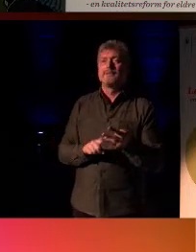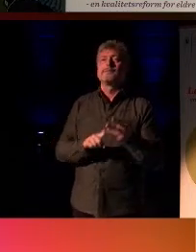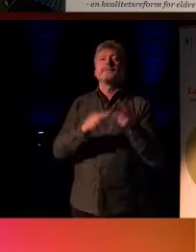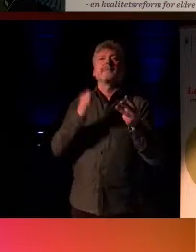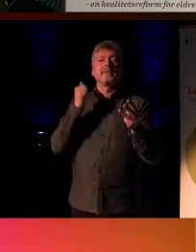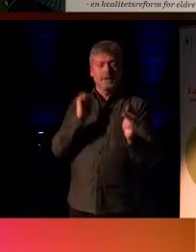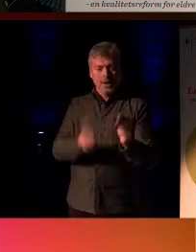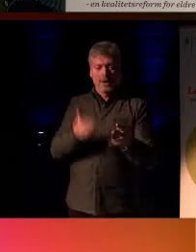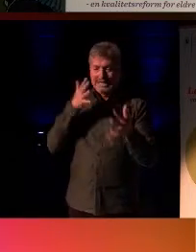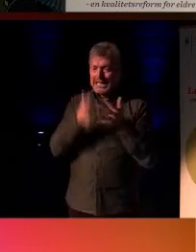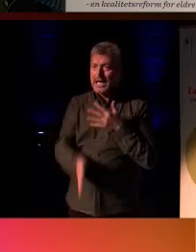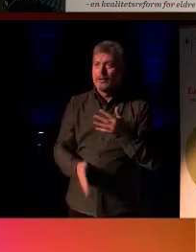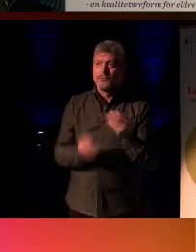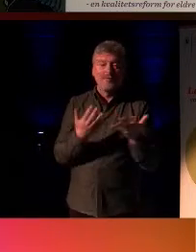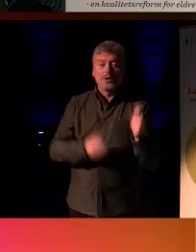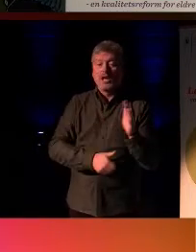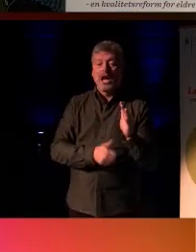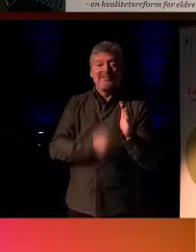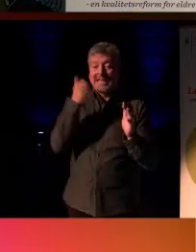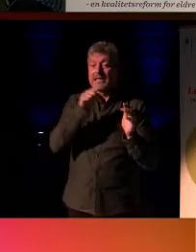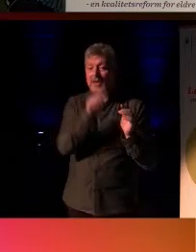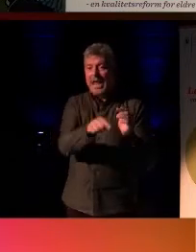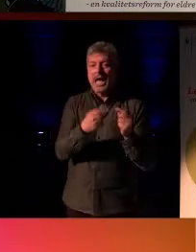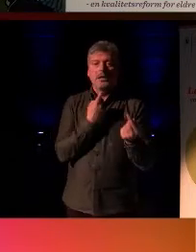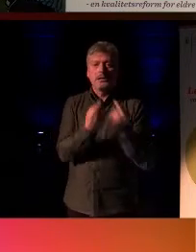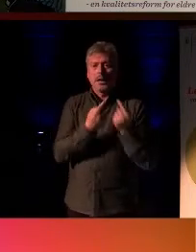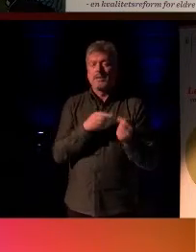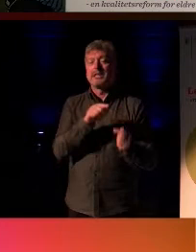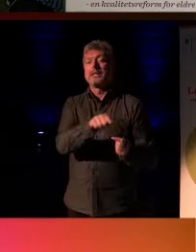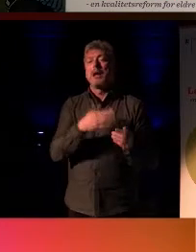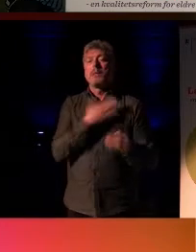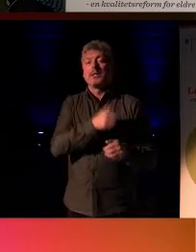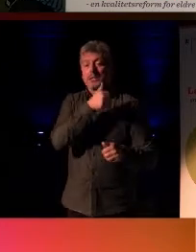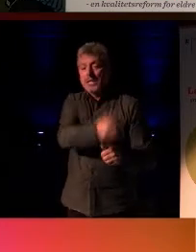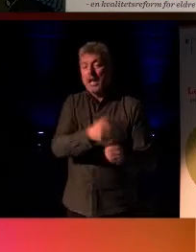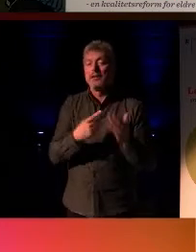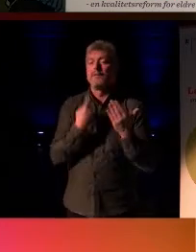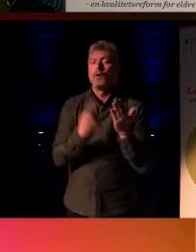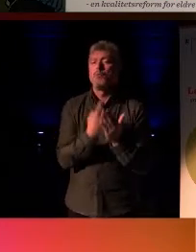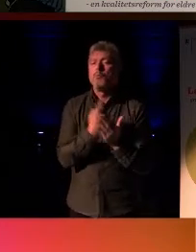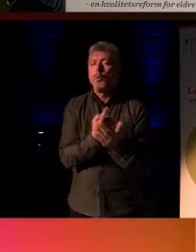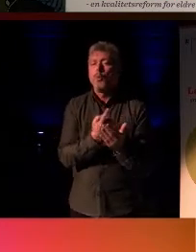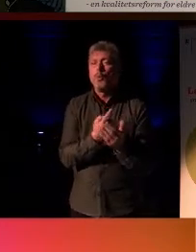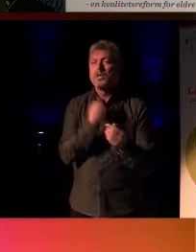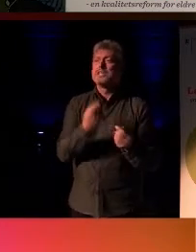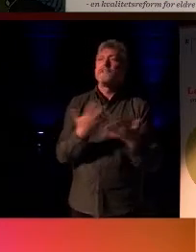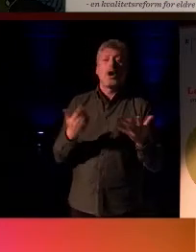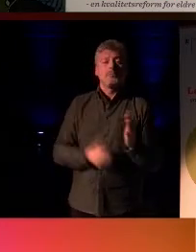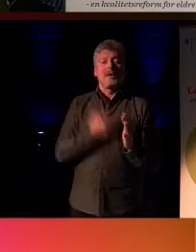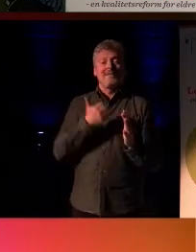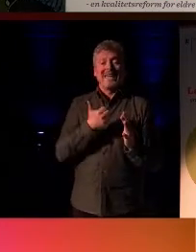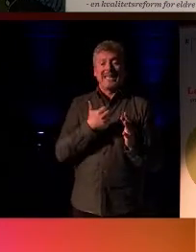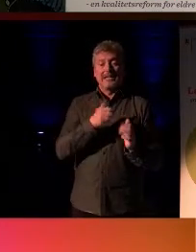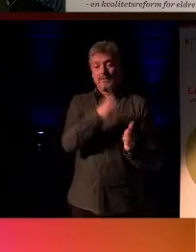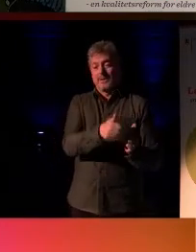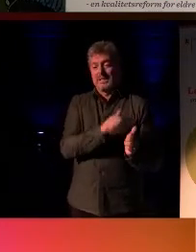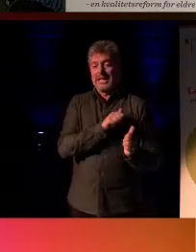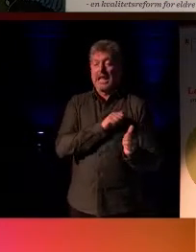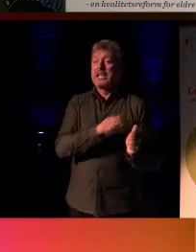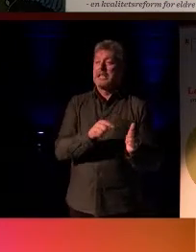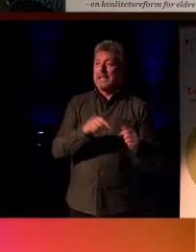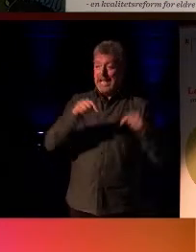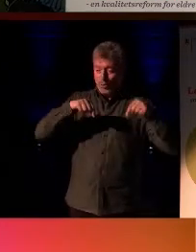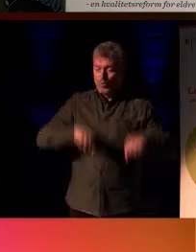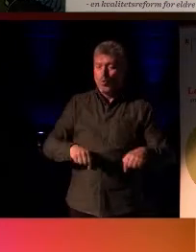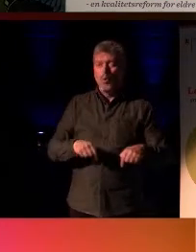skal gjennomføre hva viktig for deg-samtalen, der pasienten får muligheten til å si hva som viktig for vedkommende akkurat her og nå, og sette seg egne